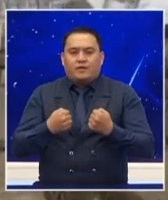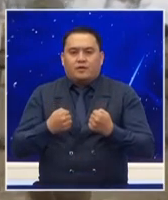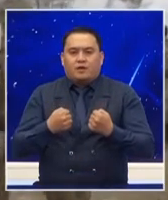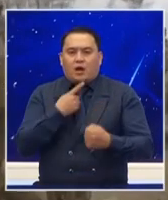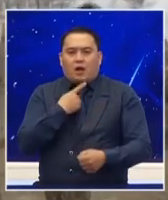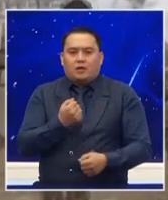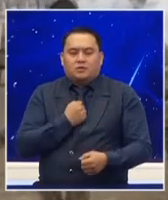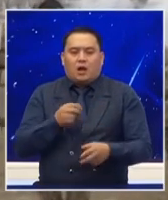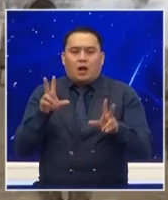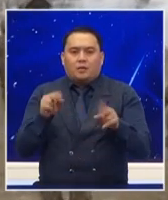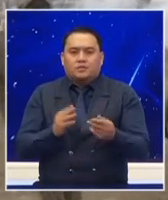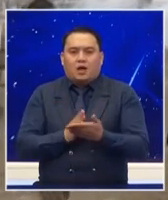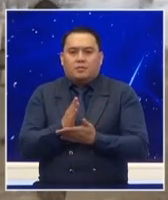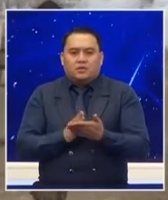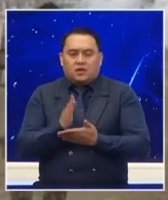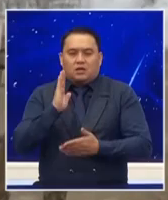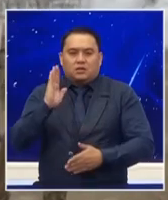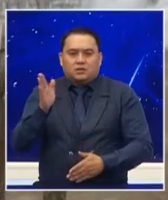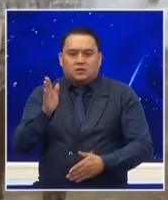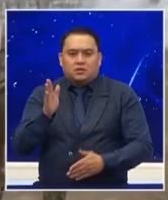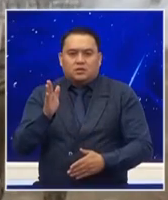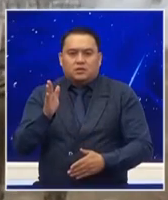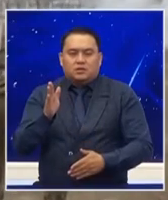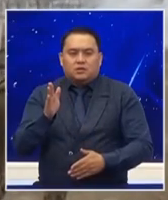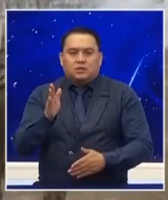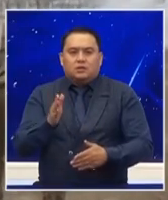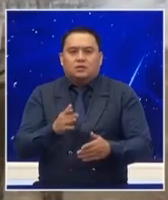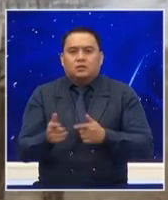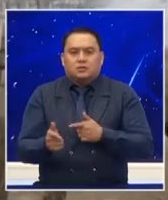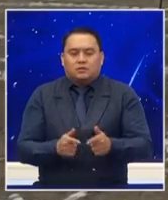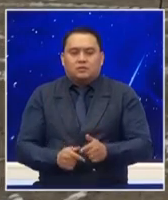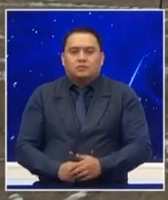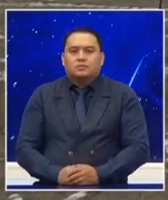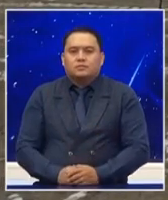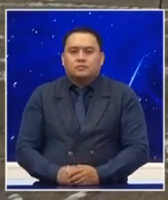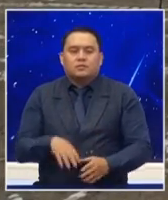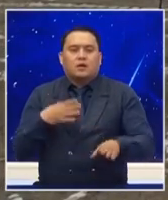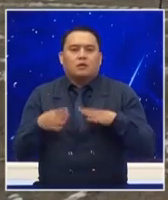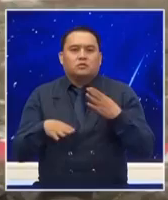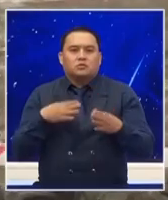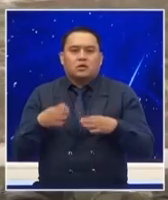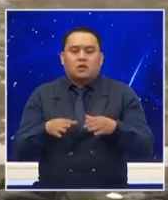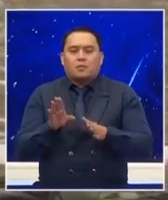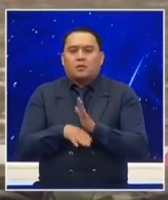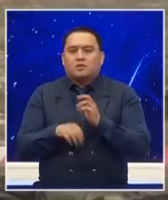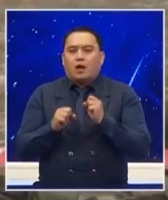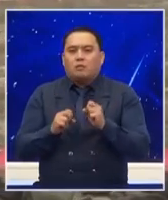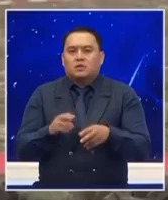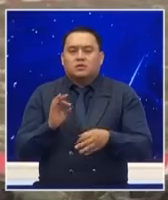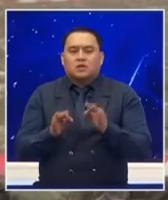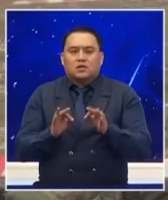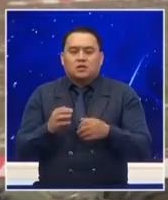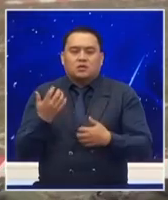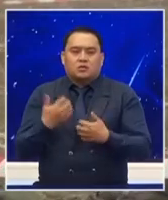өзінің әскери антын қабылдайды және жауынгерлікті қалыпқа келтіріледі. Жаттығу сабағы қауіпсіздік шаралары мен санитарлық